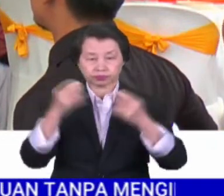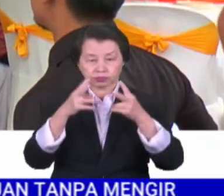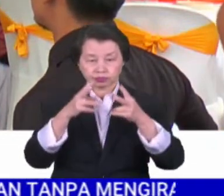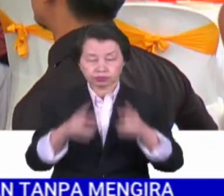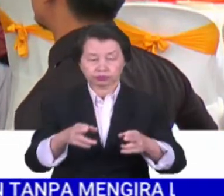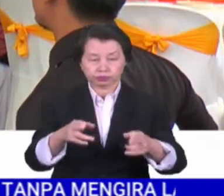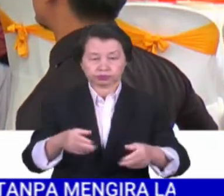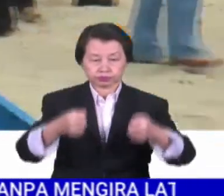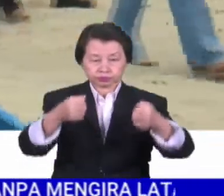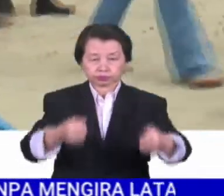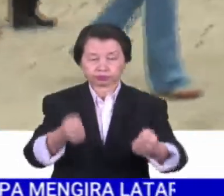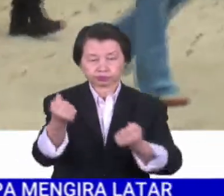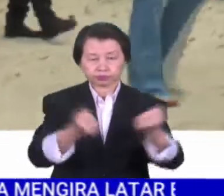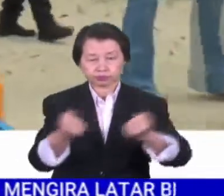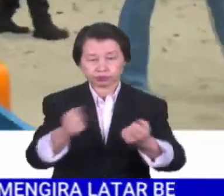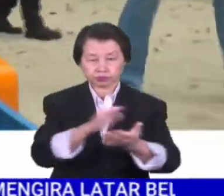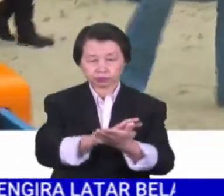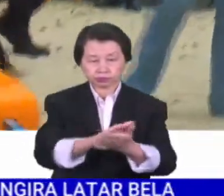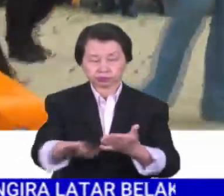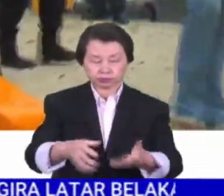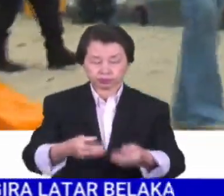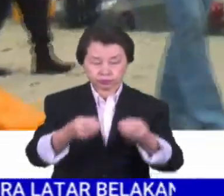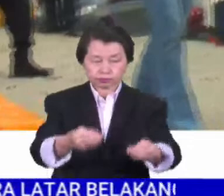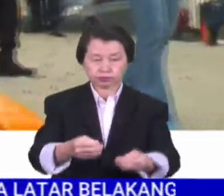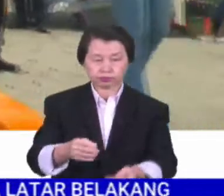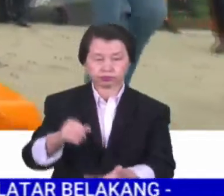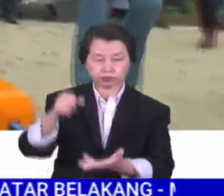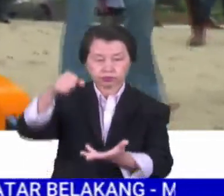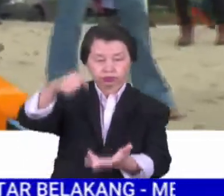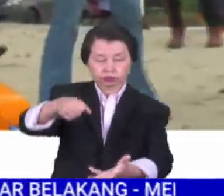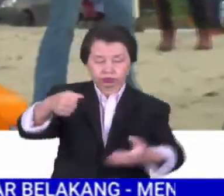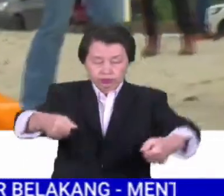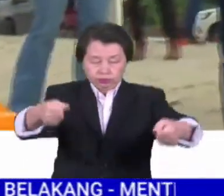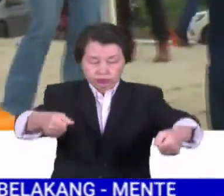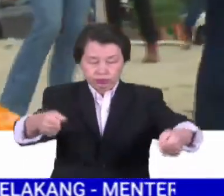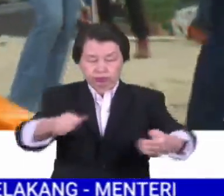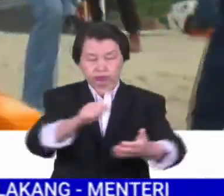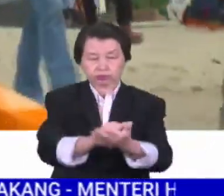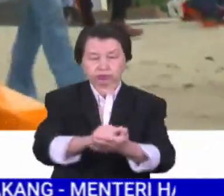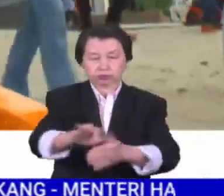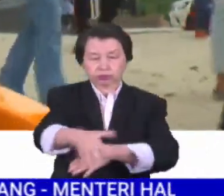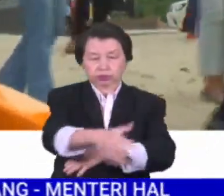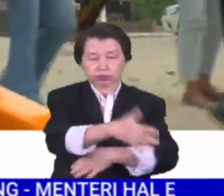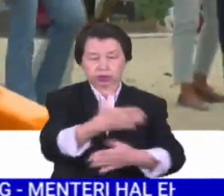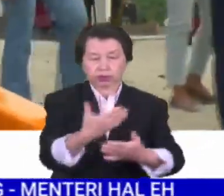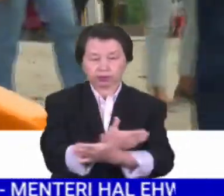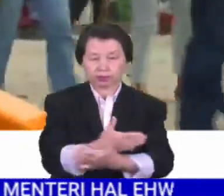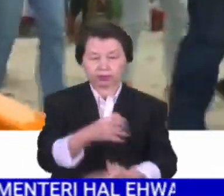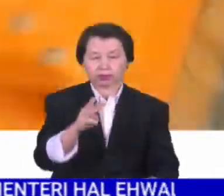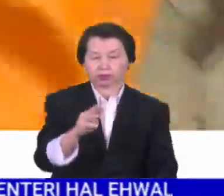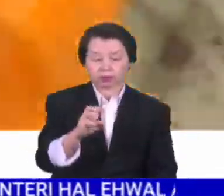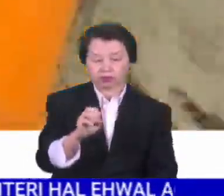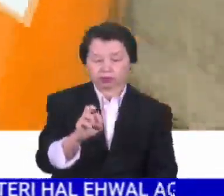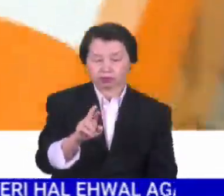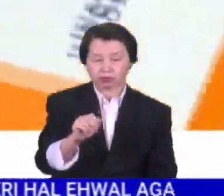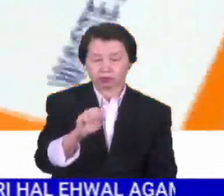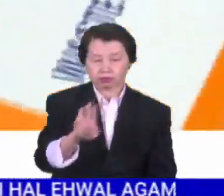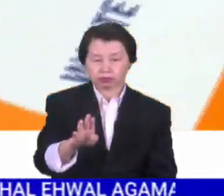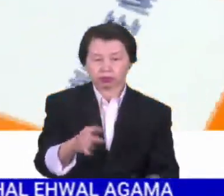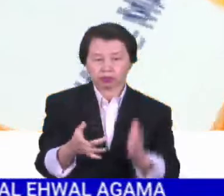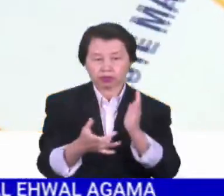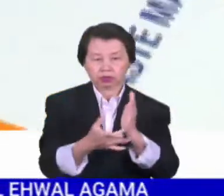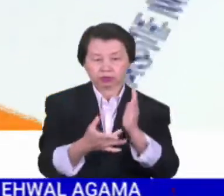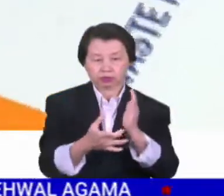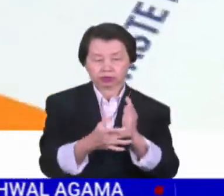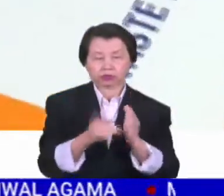pelancaran jentera pembersihan dan penyerahan tong sampah di Pantai Baru Morib baru-baru ini. Teknologi tersebut